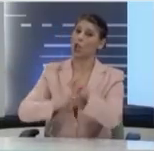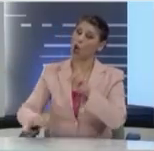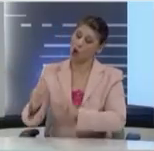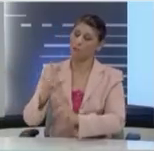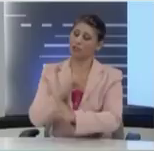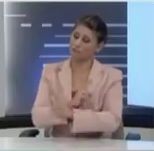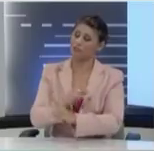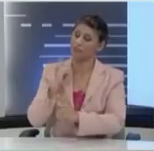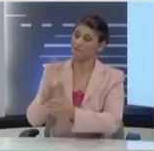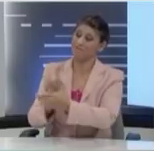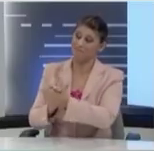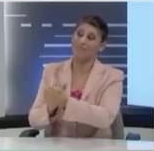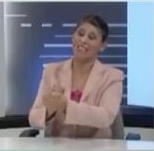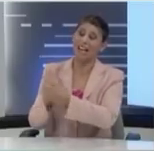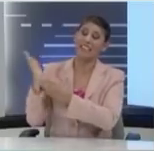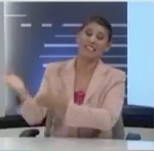συμβουλεύουν.